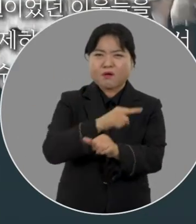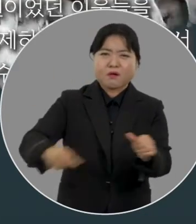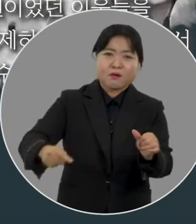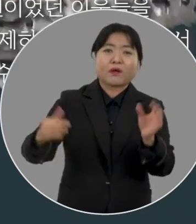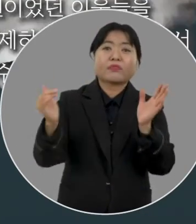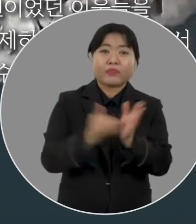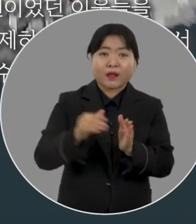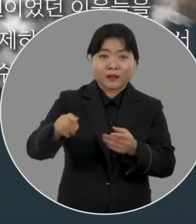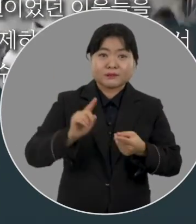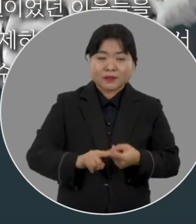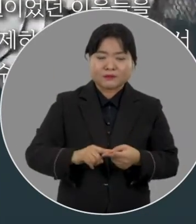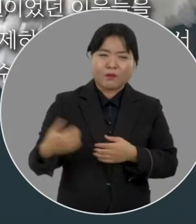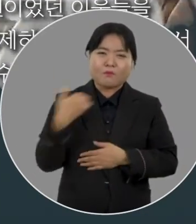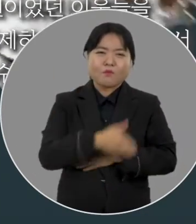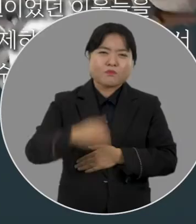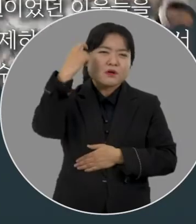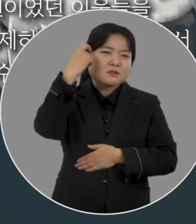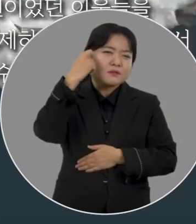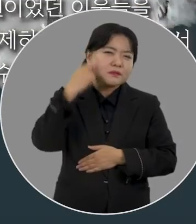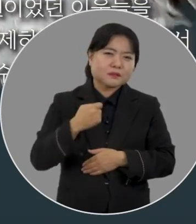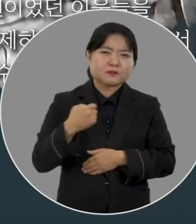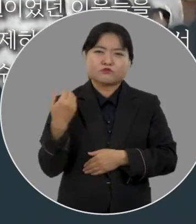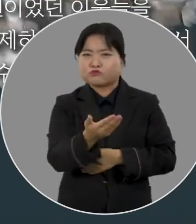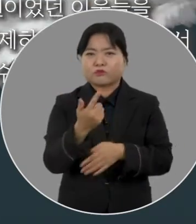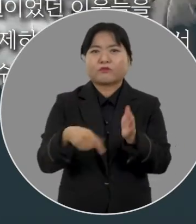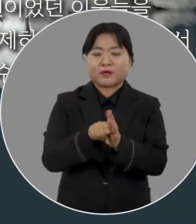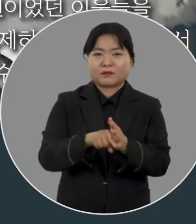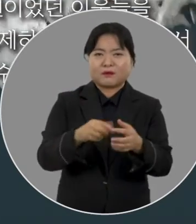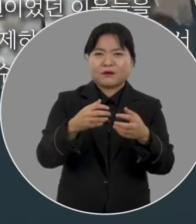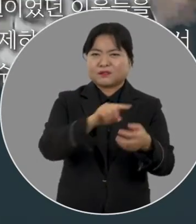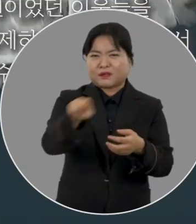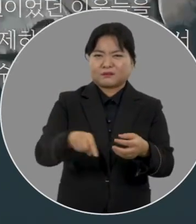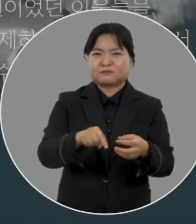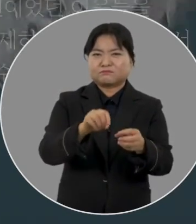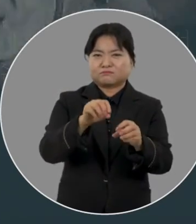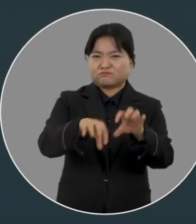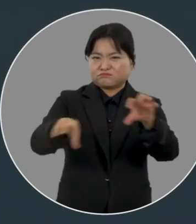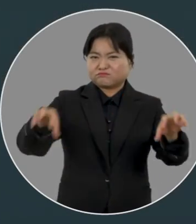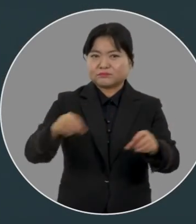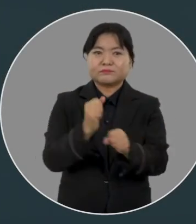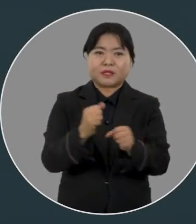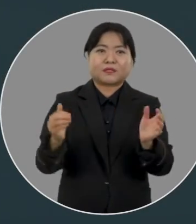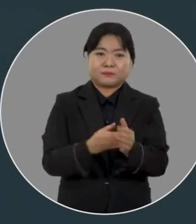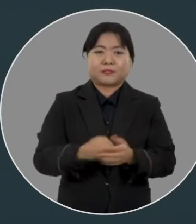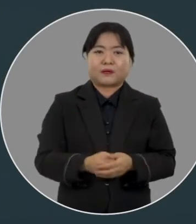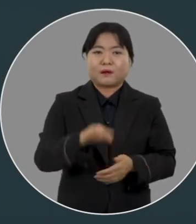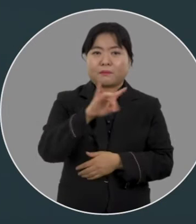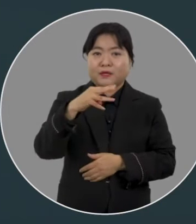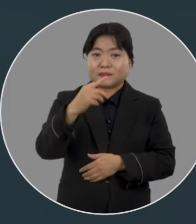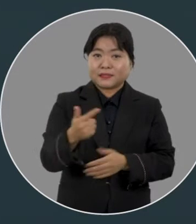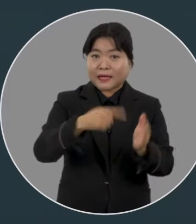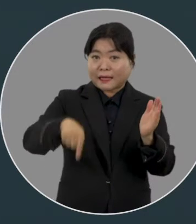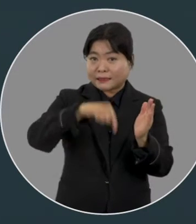만들었다라고 하는 걸 온몸으로 느끼게 하기 위해서 이런 장치를 마련했습니다. 베를린